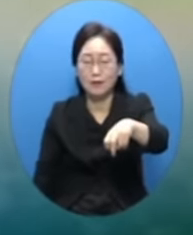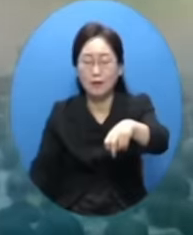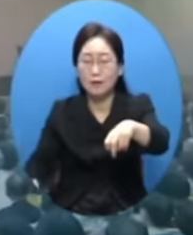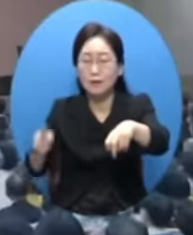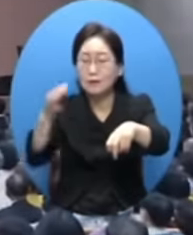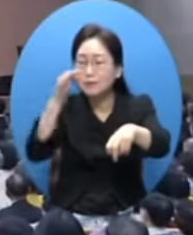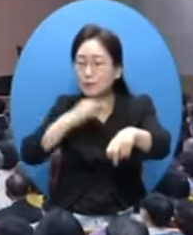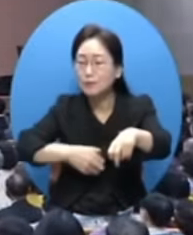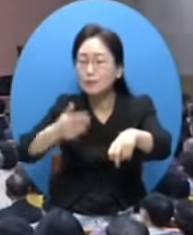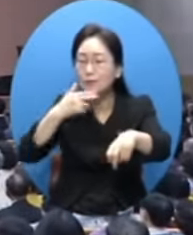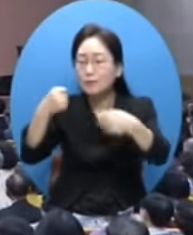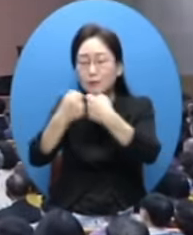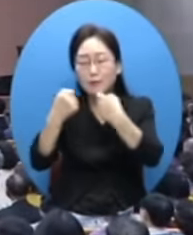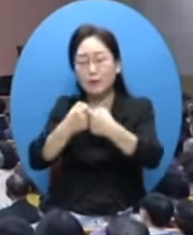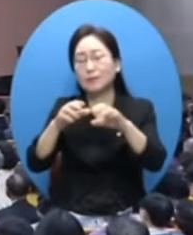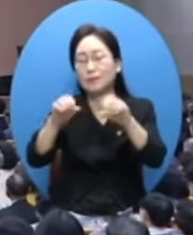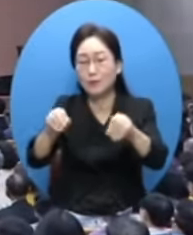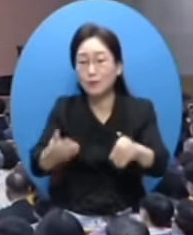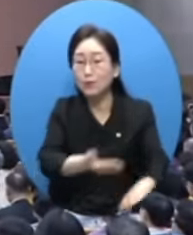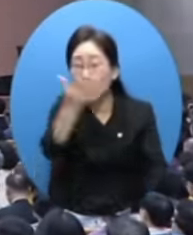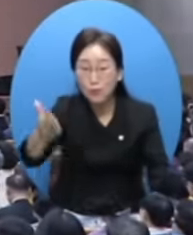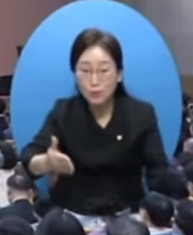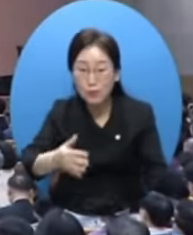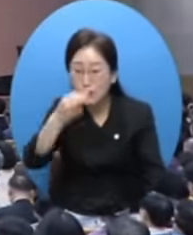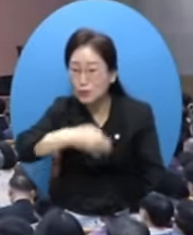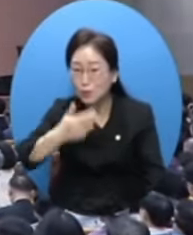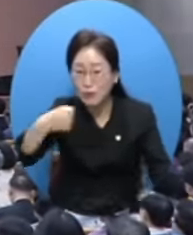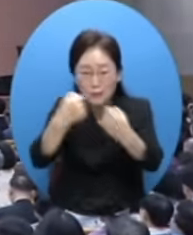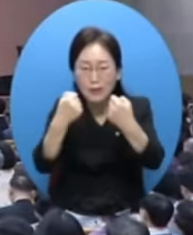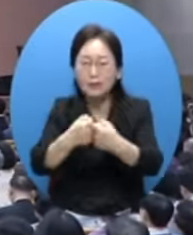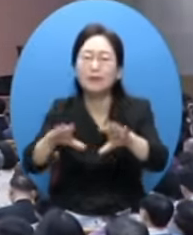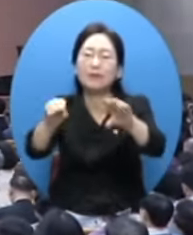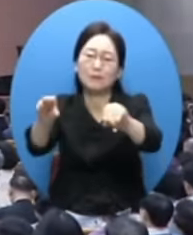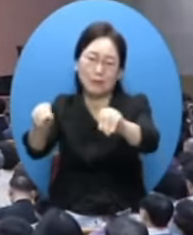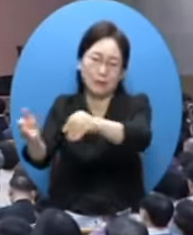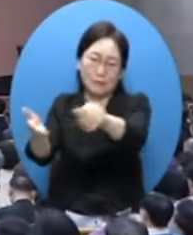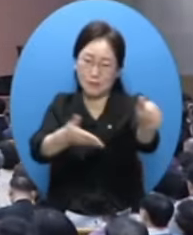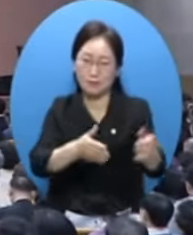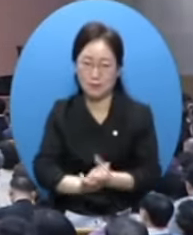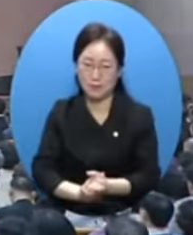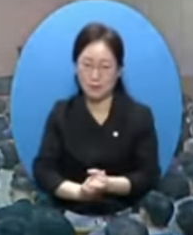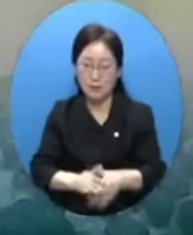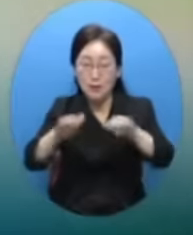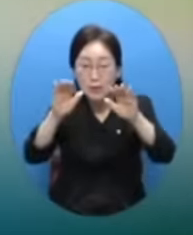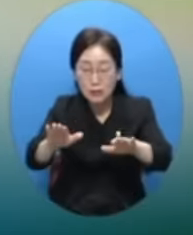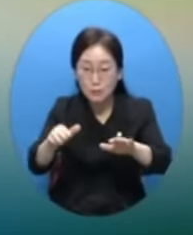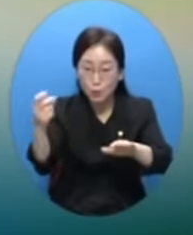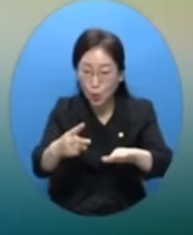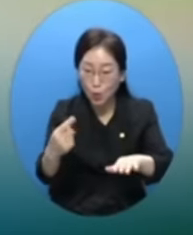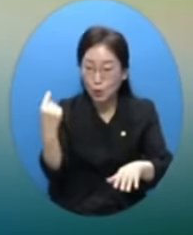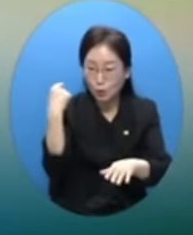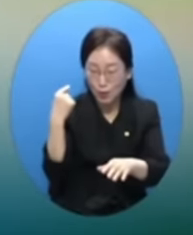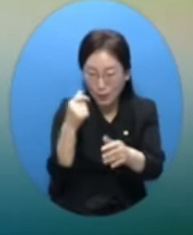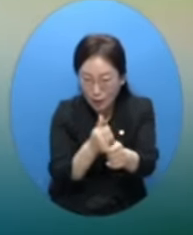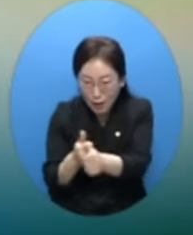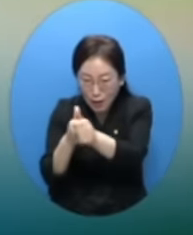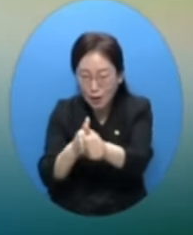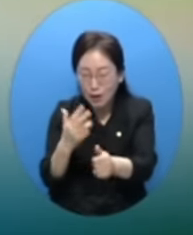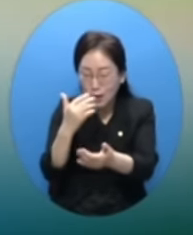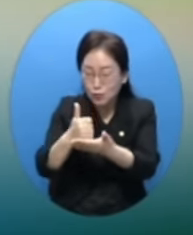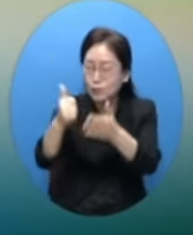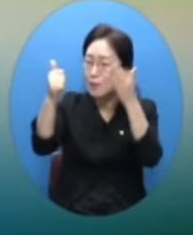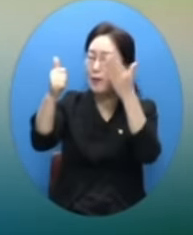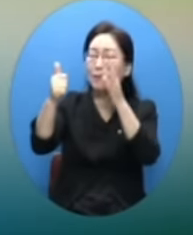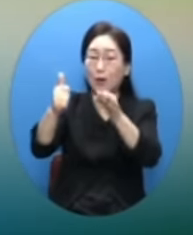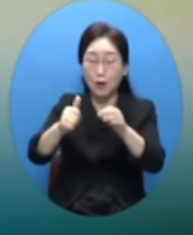무의미한 싸움을 그칩니다. 여러분 무의미한 싸움을 하는 분들은 다 그치시기 바랍니다. 현실과 그 뒤에 계신 주님을 봅니다. 현재